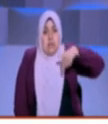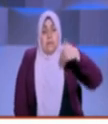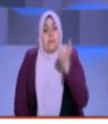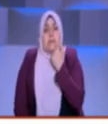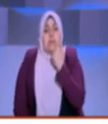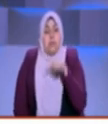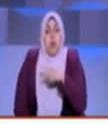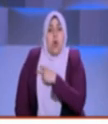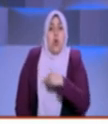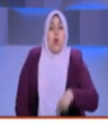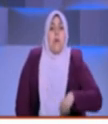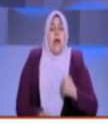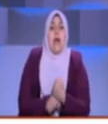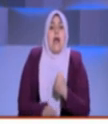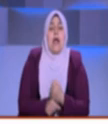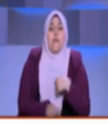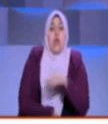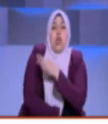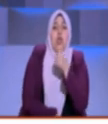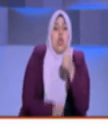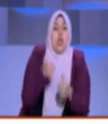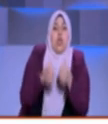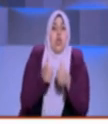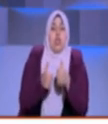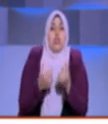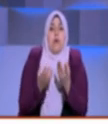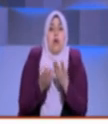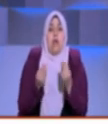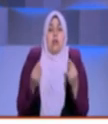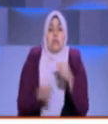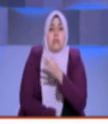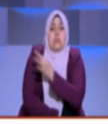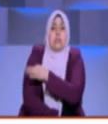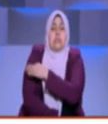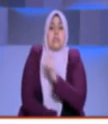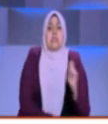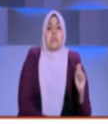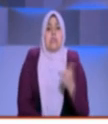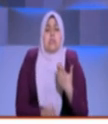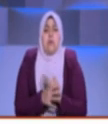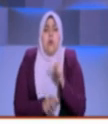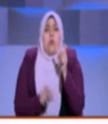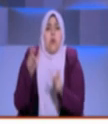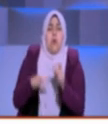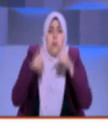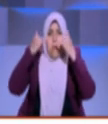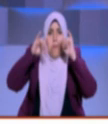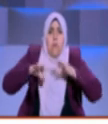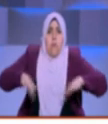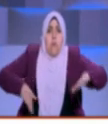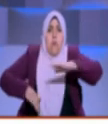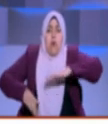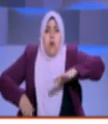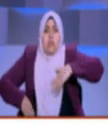قامت بالاختبارات السريعة في المنازل لكل المواطنين الأسبان حتى يتعرفوا على بعض